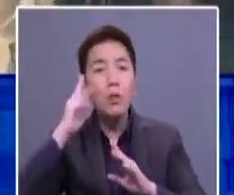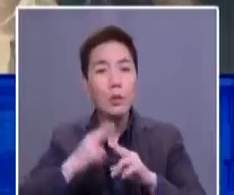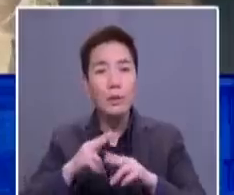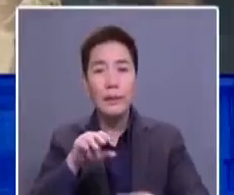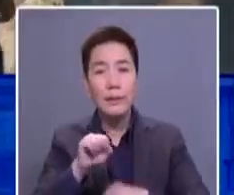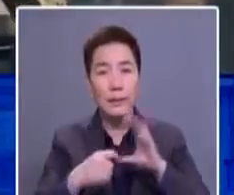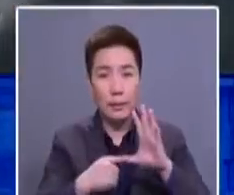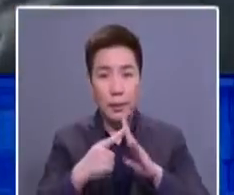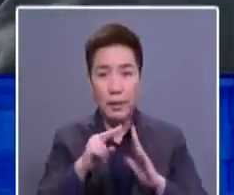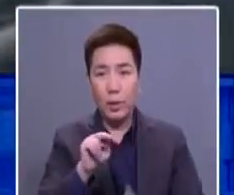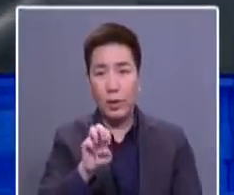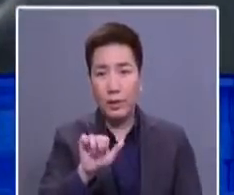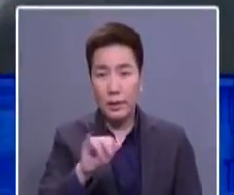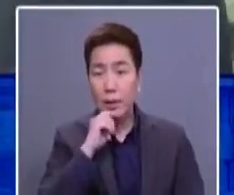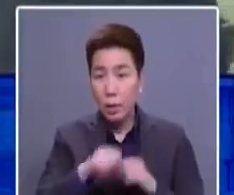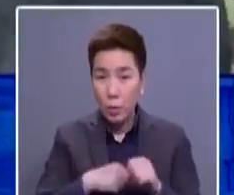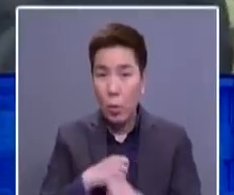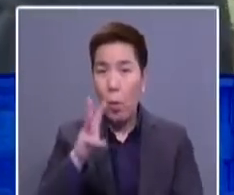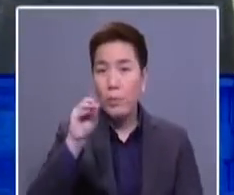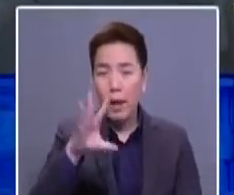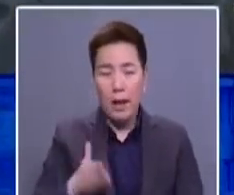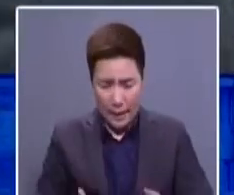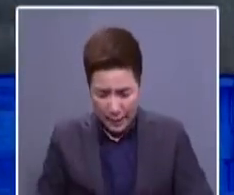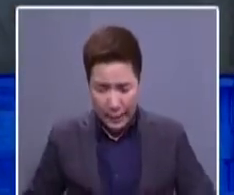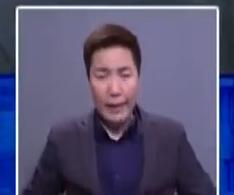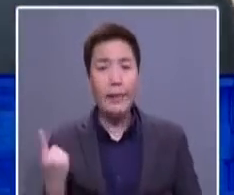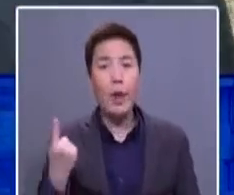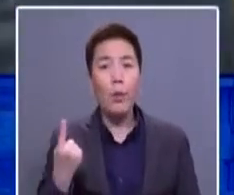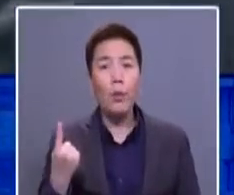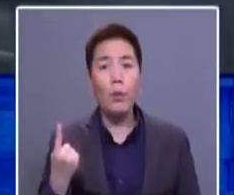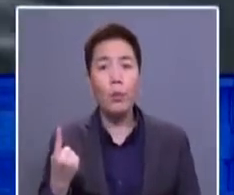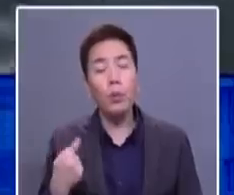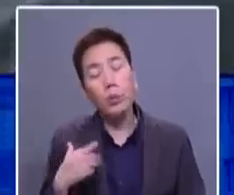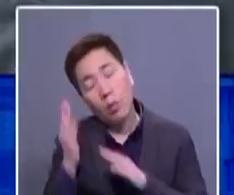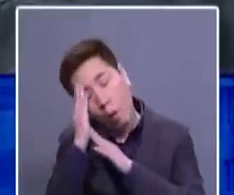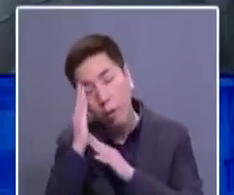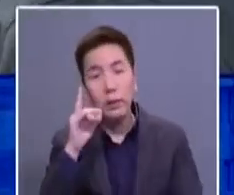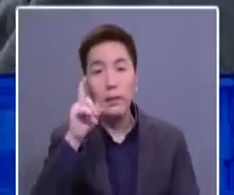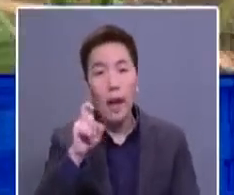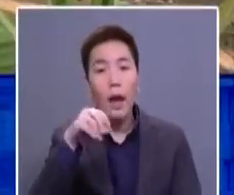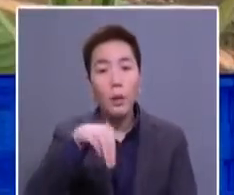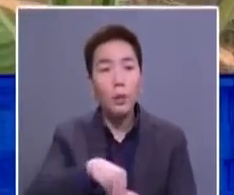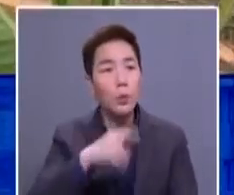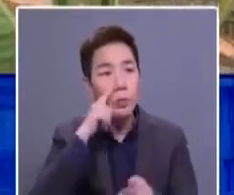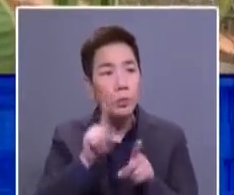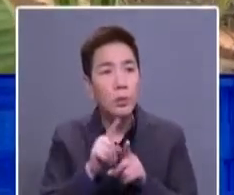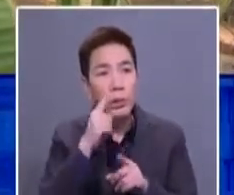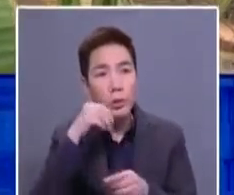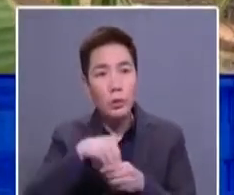นนทพจน์อายุ 65ปีสวมกางเกงชั้นในอยู่ตัวเดียวนะคะนอนเสียชีวิตอยู่ระหว่าง